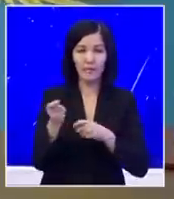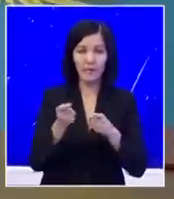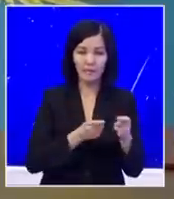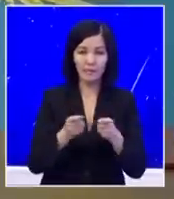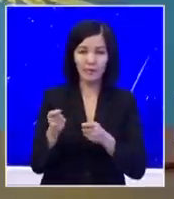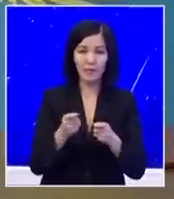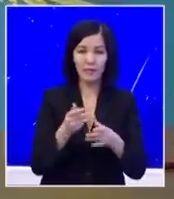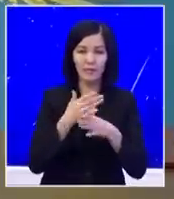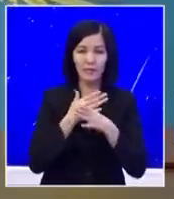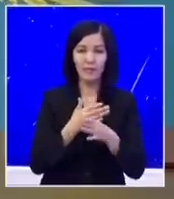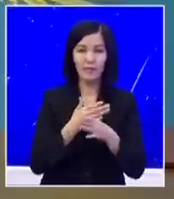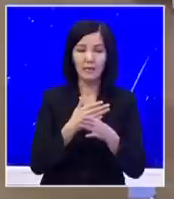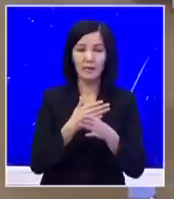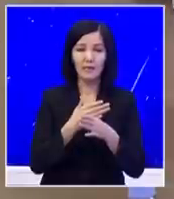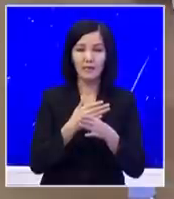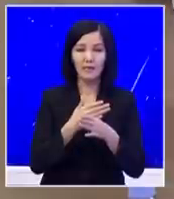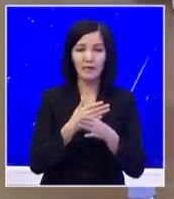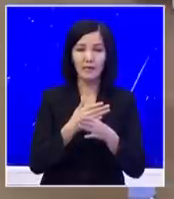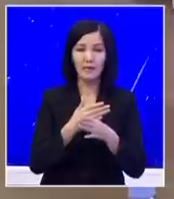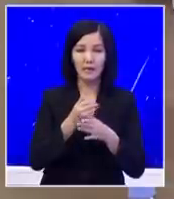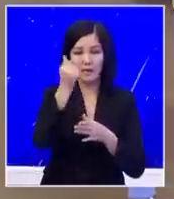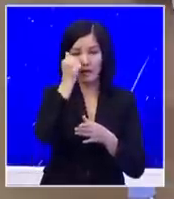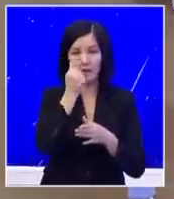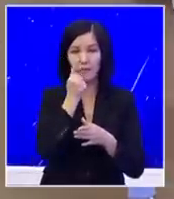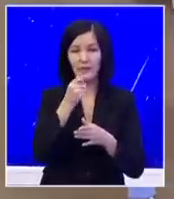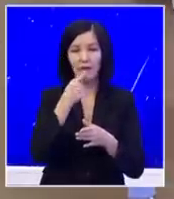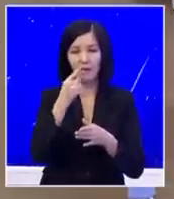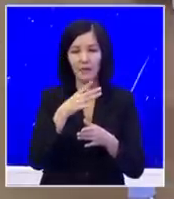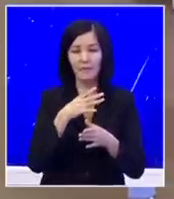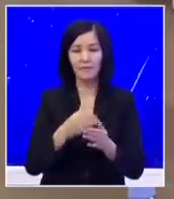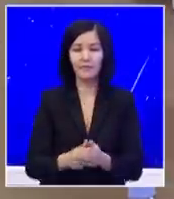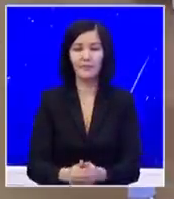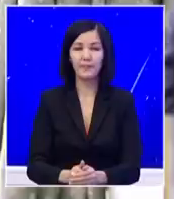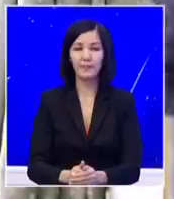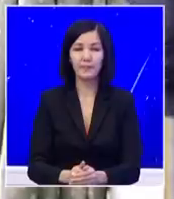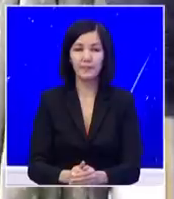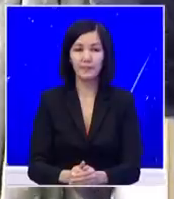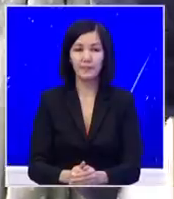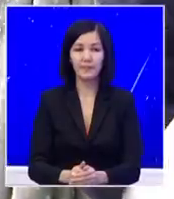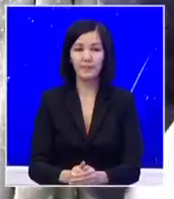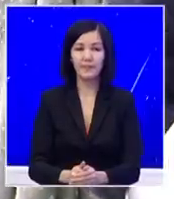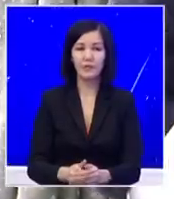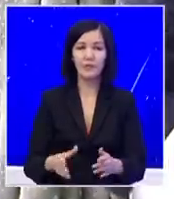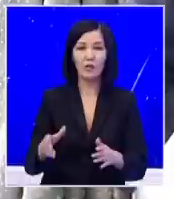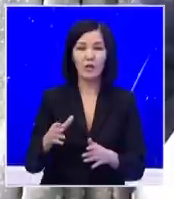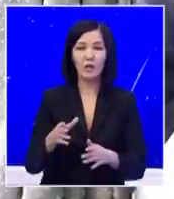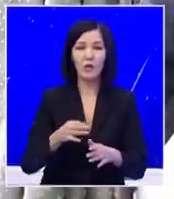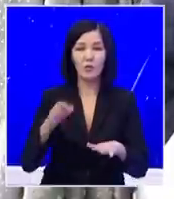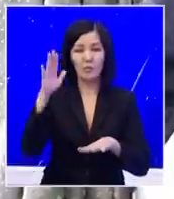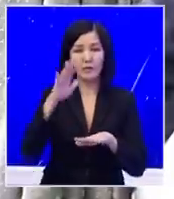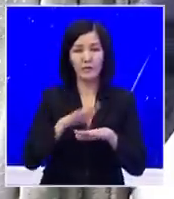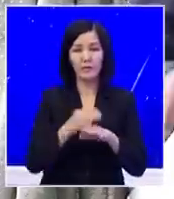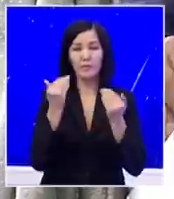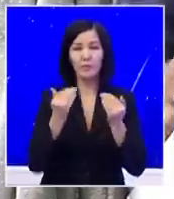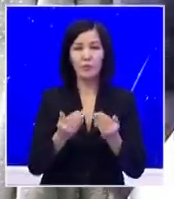облыс шұртшылығының атынан ризашамын білдіріп, рахмет айтқым келеді. Амандыға бас, көп рахмет.